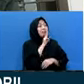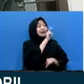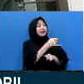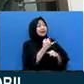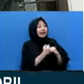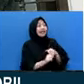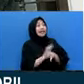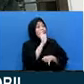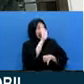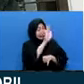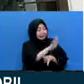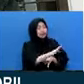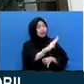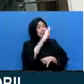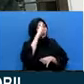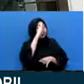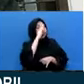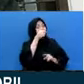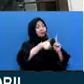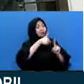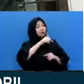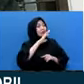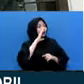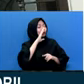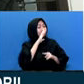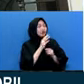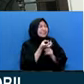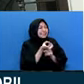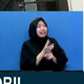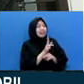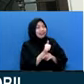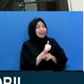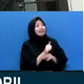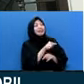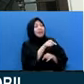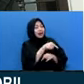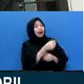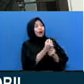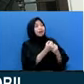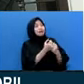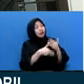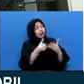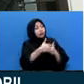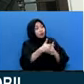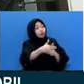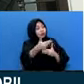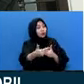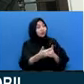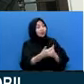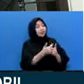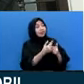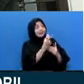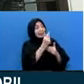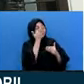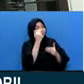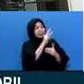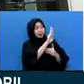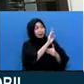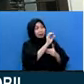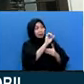17 Agustus tinggal menghitung hari begitu kesiapan mobil di sana Dan apakah akan ada kemungkinan harganya akan melonjak lagi